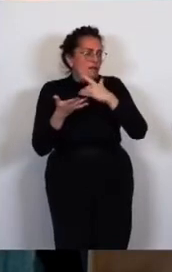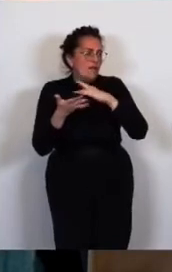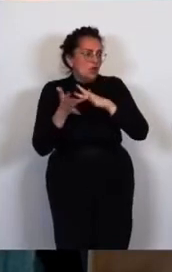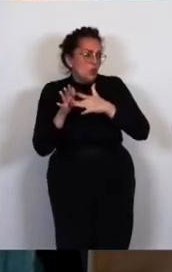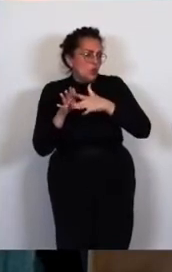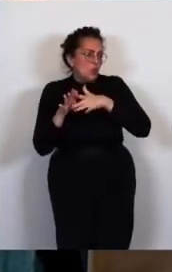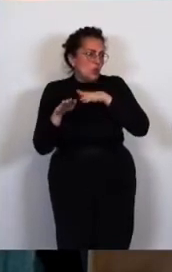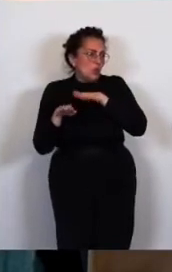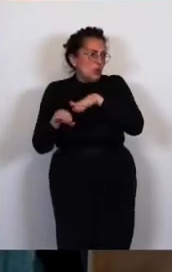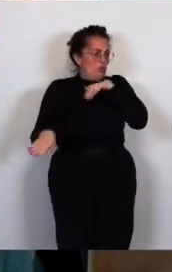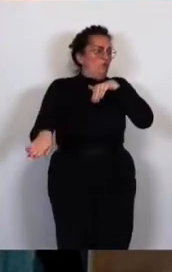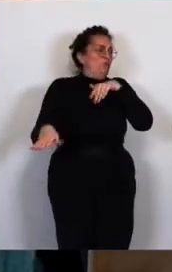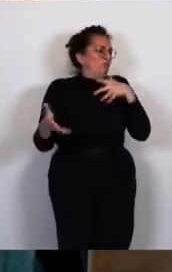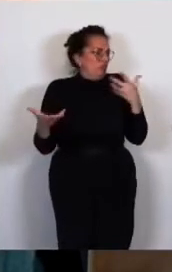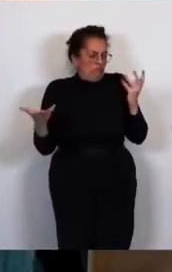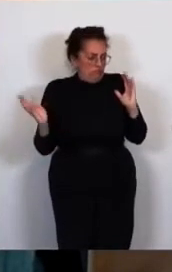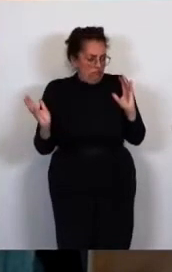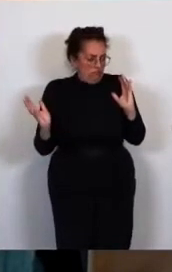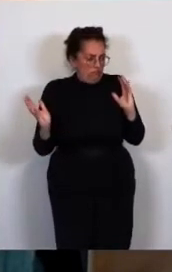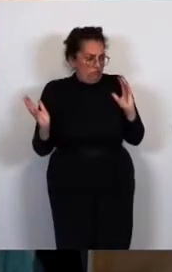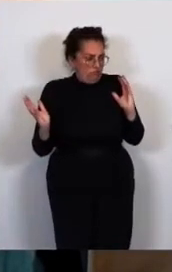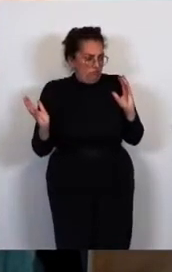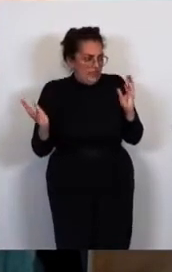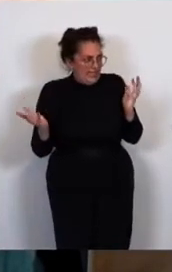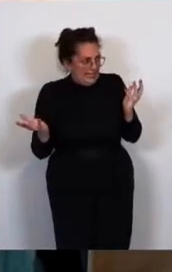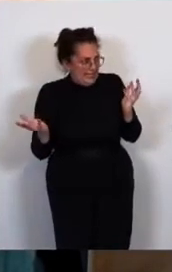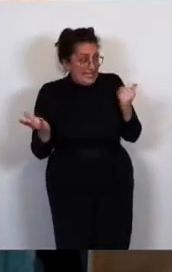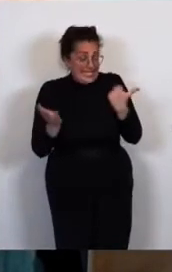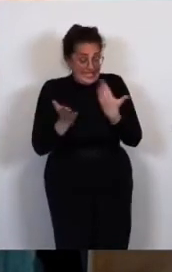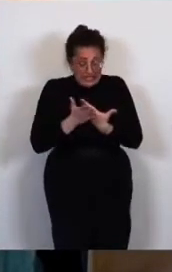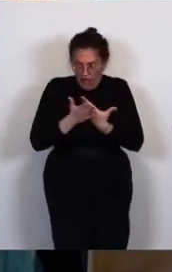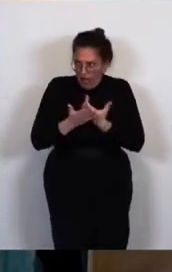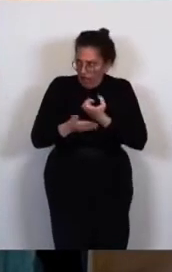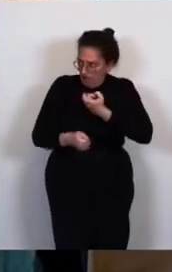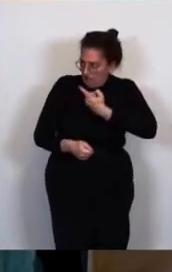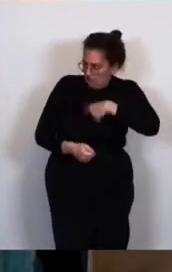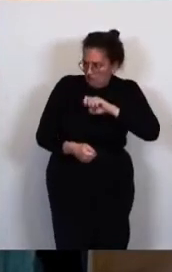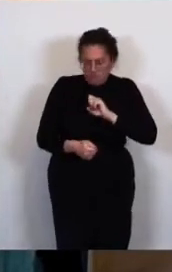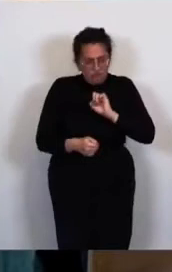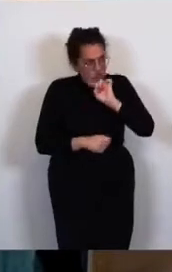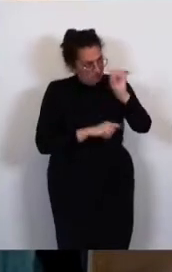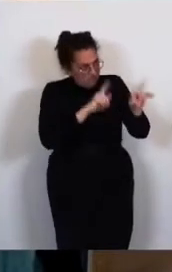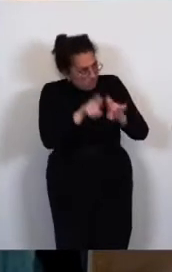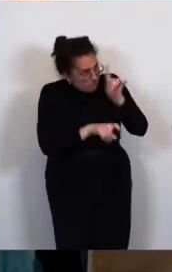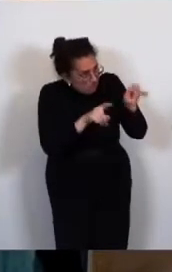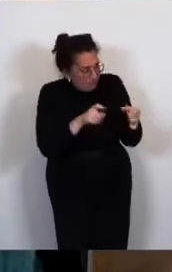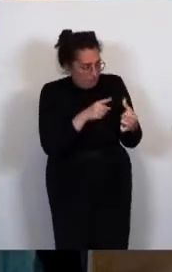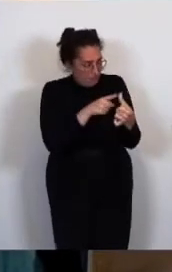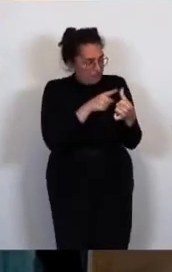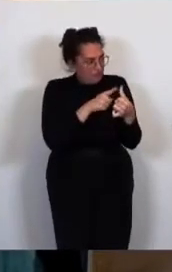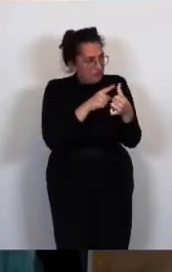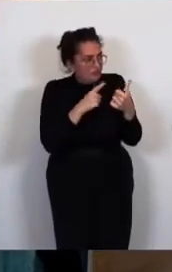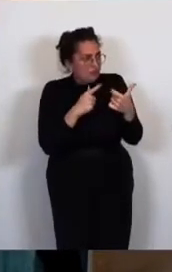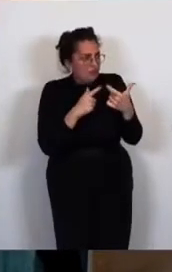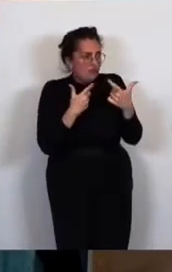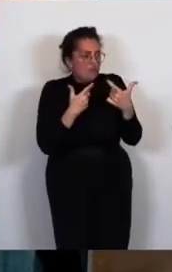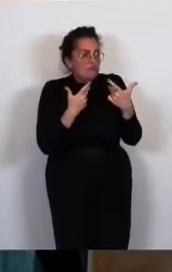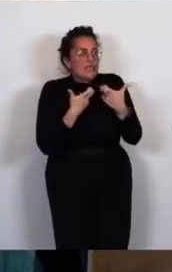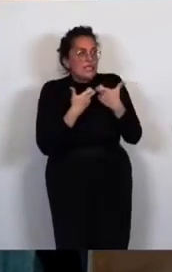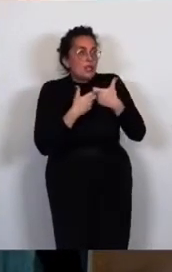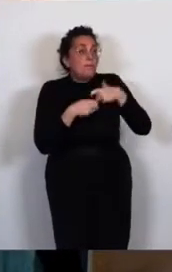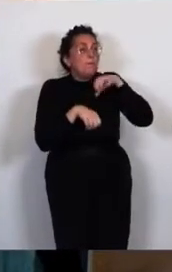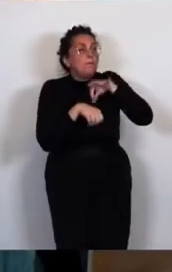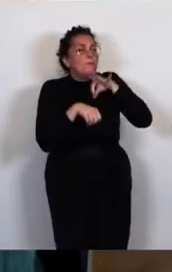sommes favorables. Donc, nos questions sont les suivantes. Est-il impératif de toujours chercher à gagner quelques minutes